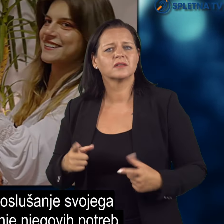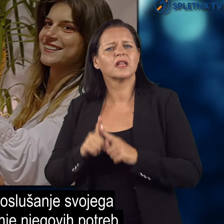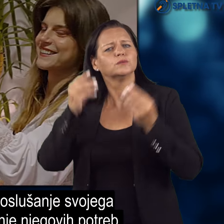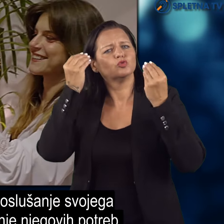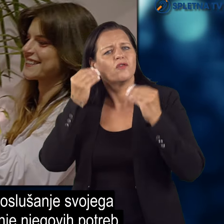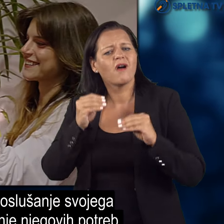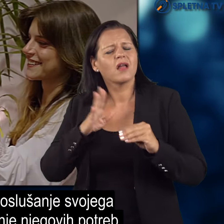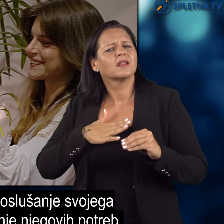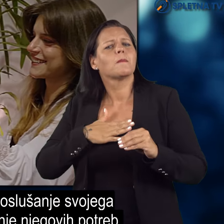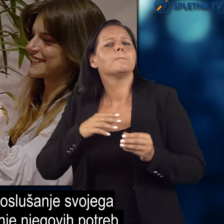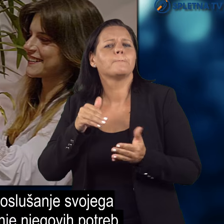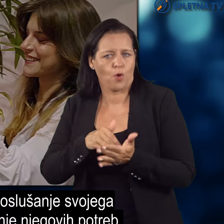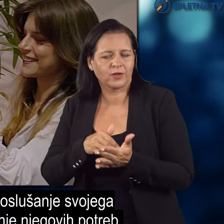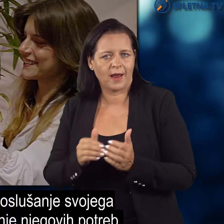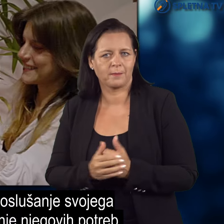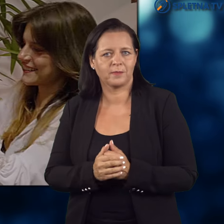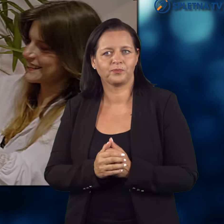potreb.